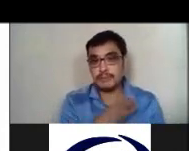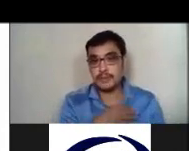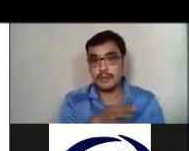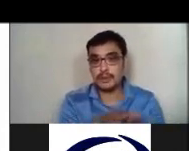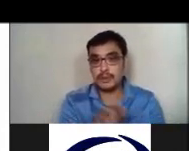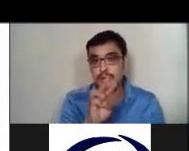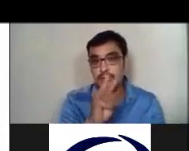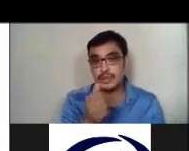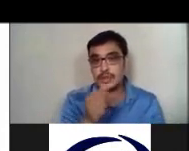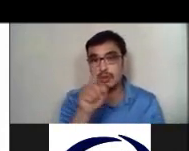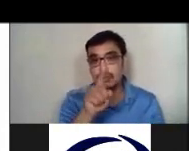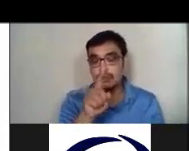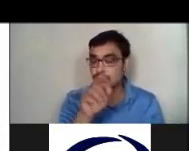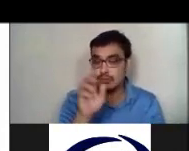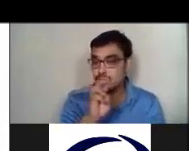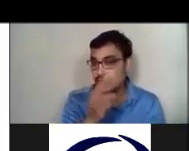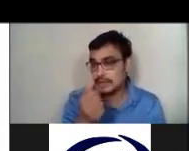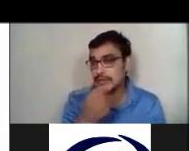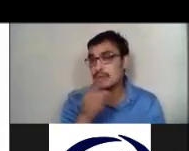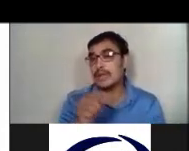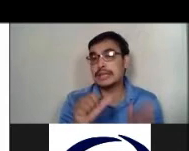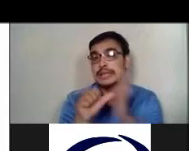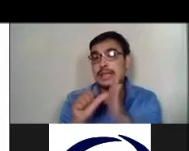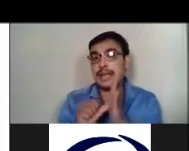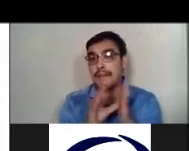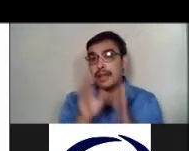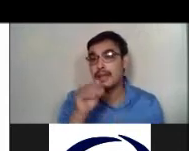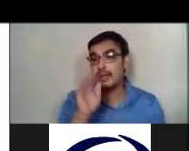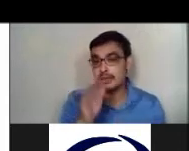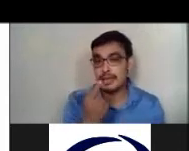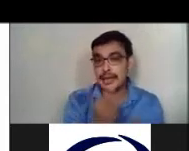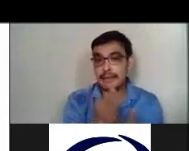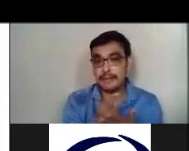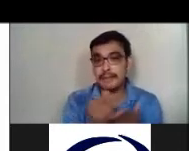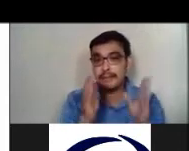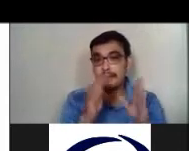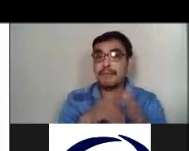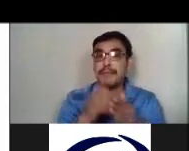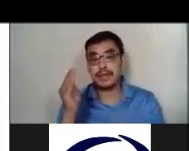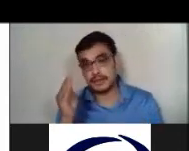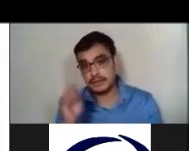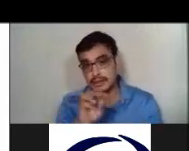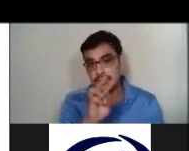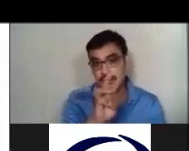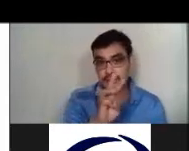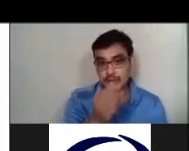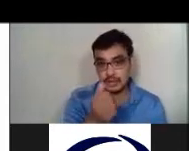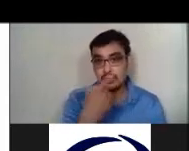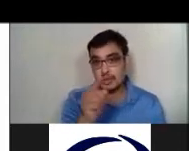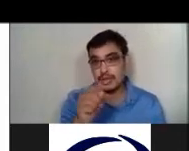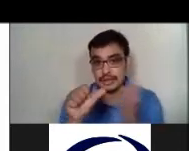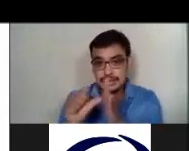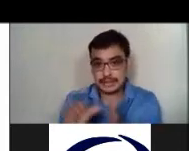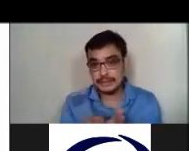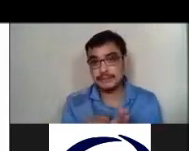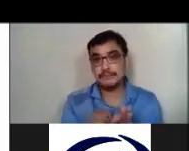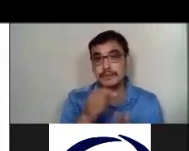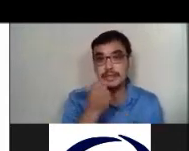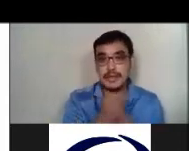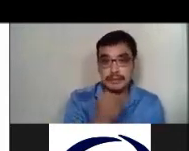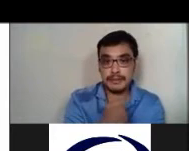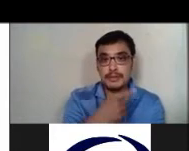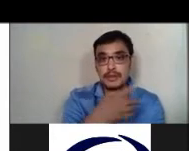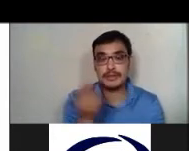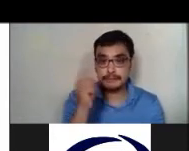36 जिल्लाबाट आउनु भएको रहेछ काठमाडौँ भ्यालीमा. त्यसैले 36 जिल्लाबाट यहाँ विभिन्न कामको निम्ति आउनु भएको